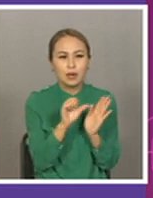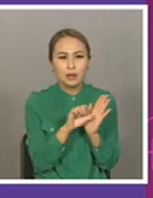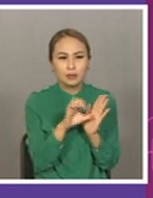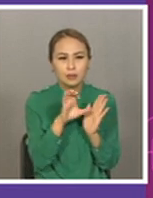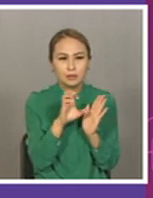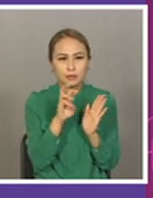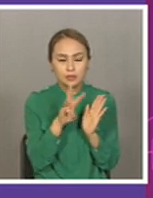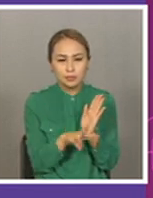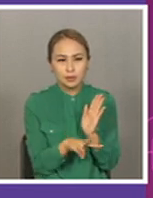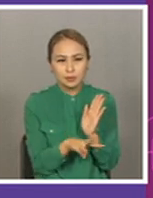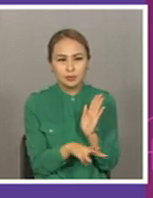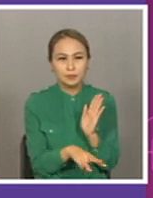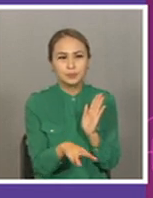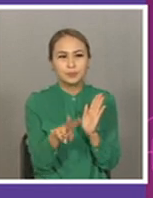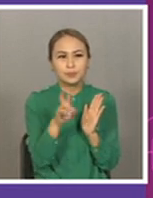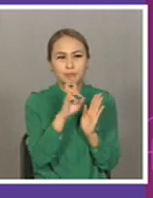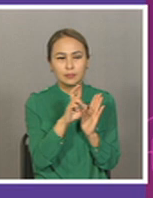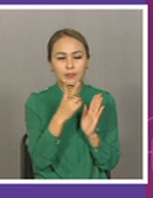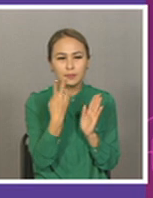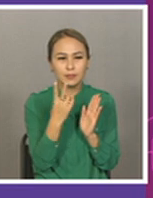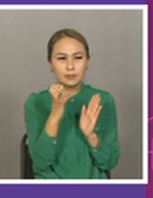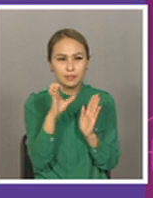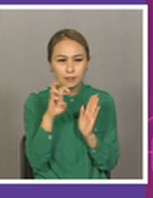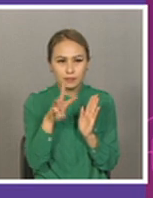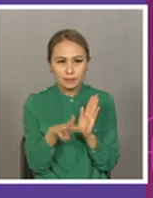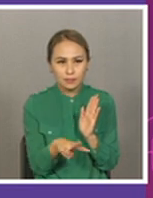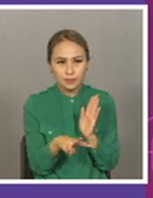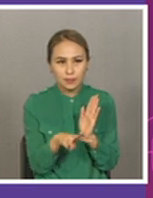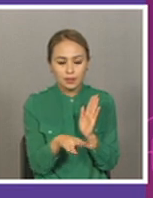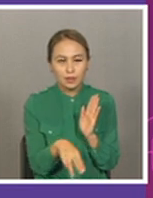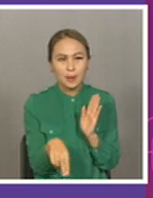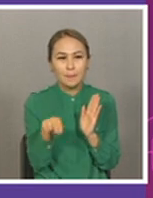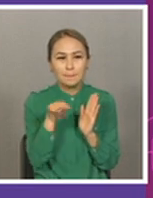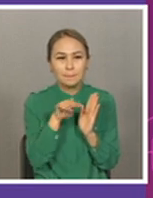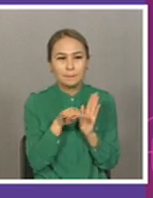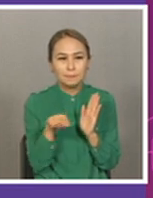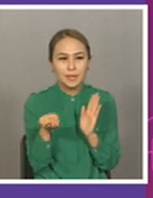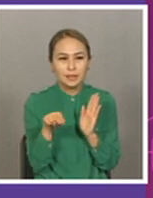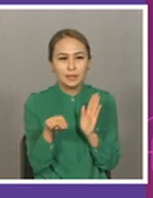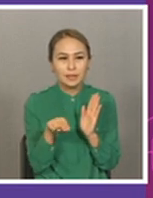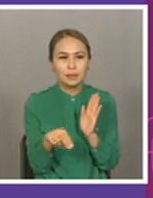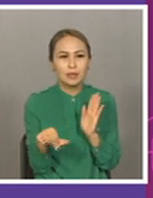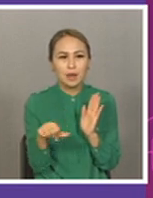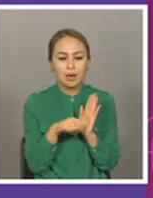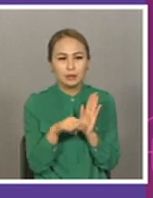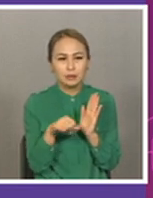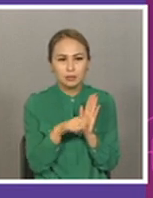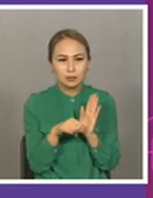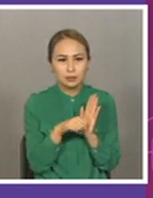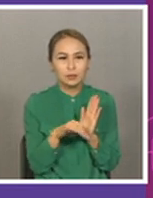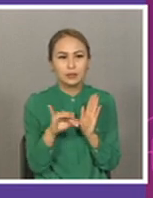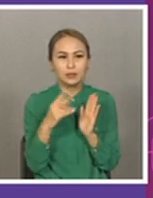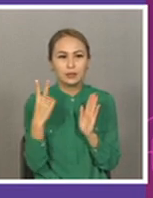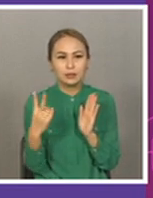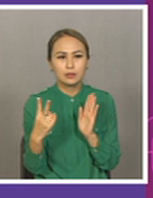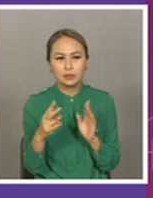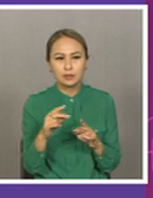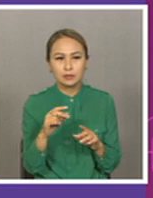сантиметр, ені Б 2 сантиметр. Периметрі мен ауданы